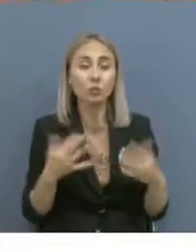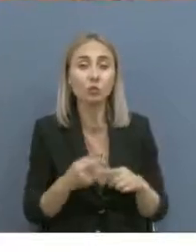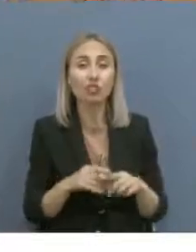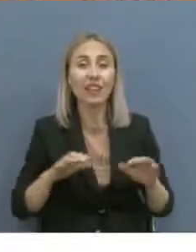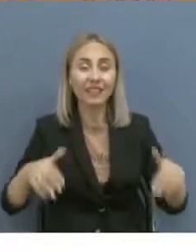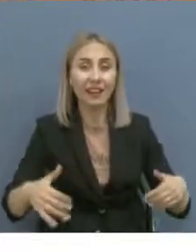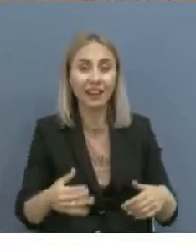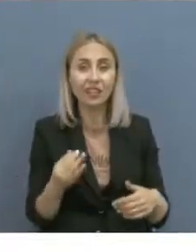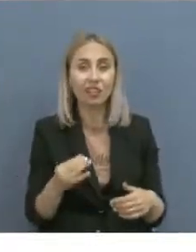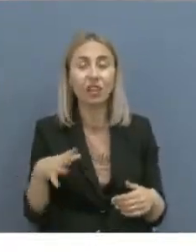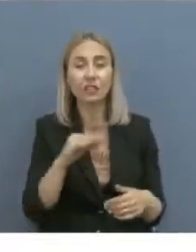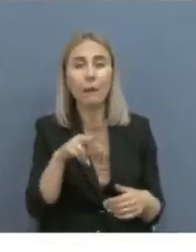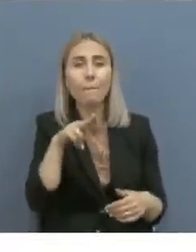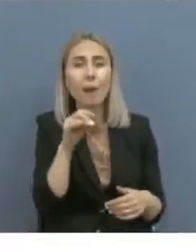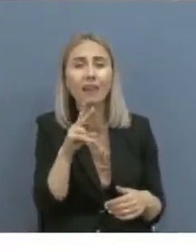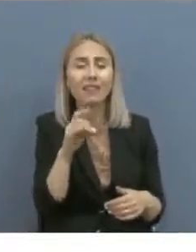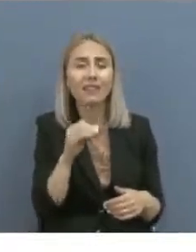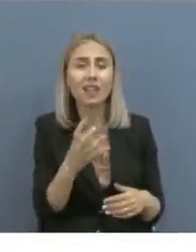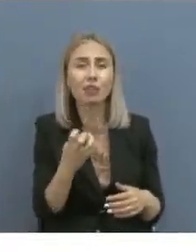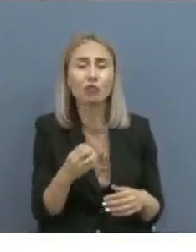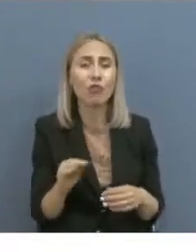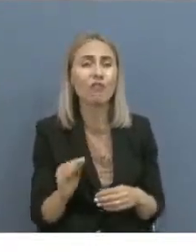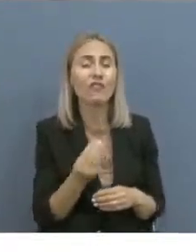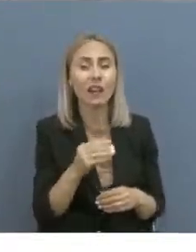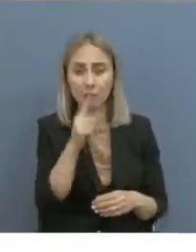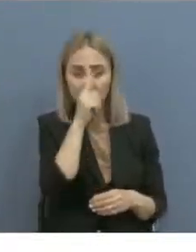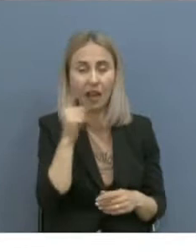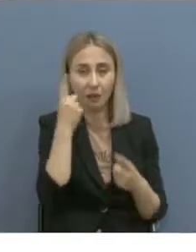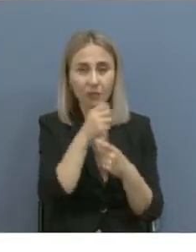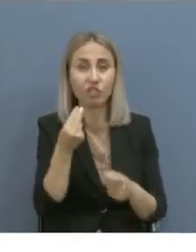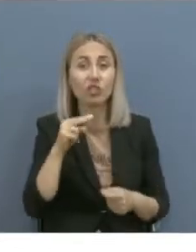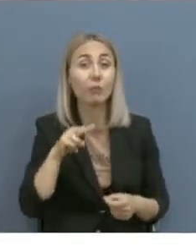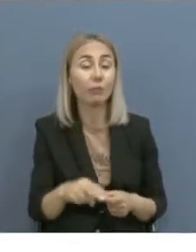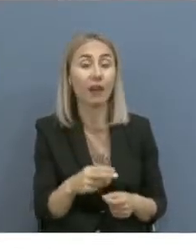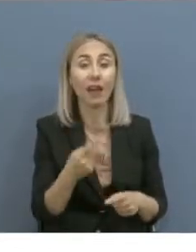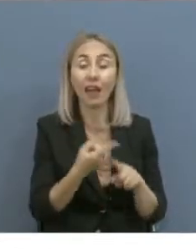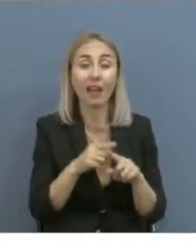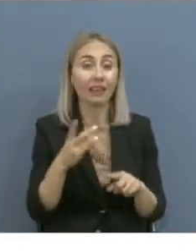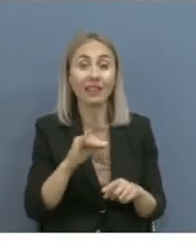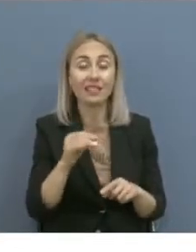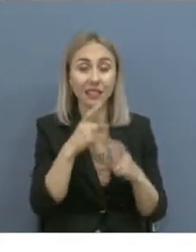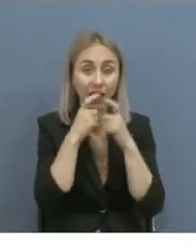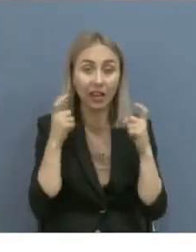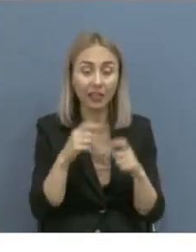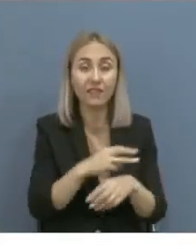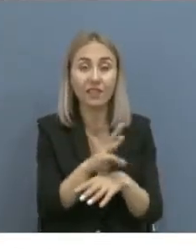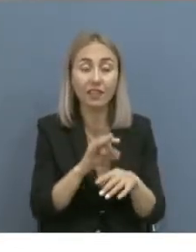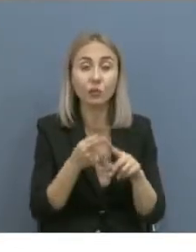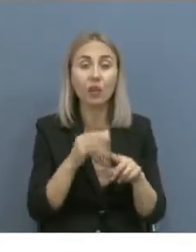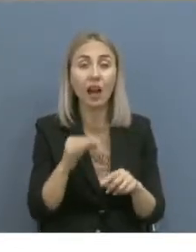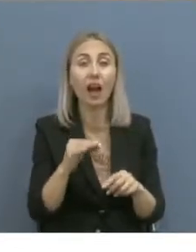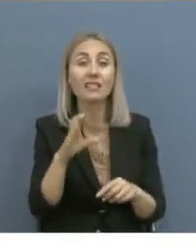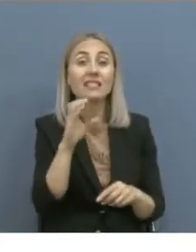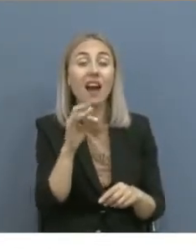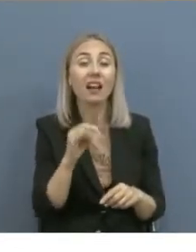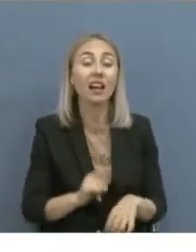ал Пәкістанда шегіртке шабуылы салдарынан тіпті төтенше жағдай жарияланған. Мамандар шегірткенің көбеюіне қыстың тым жылы